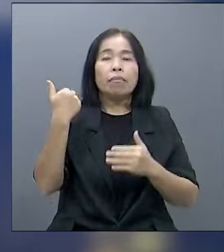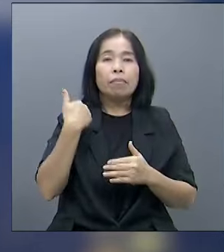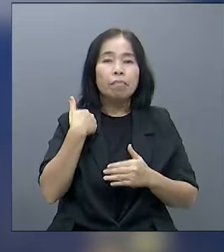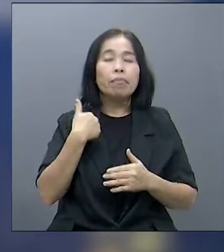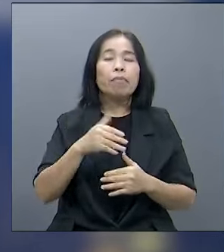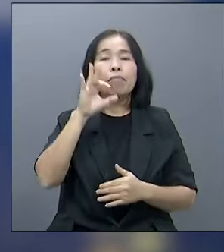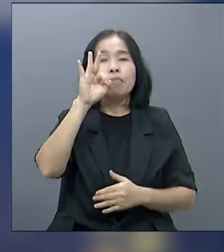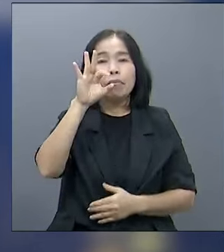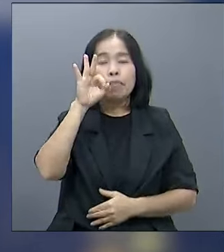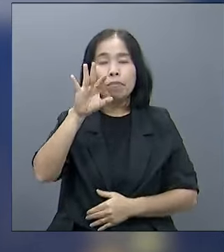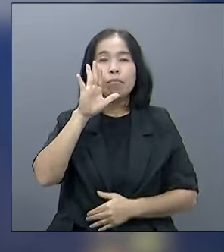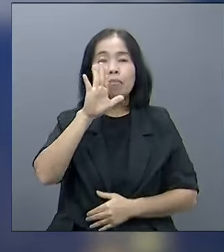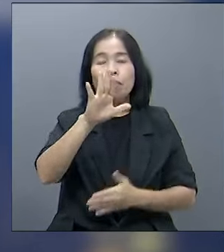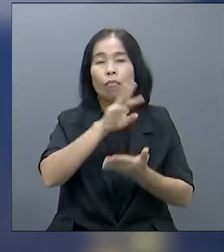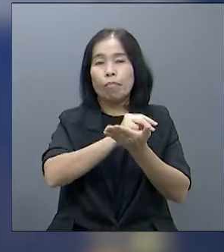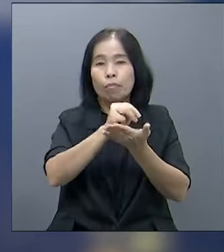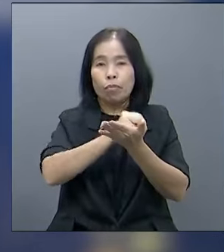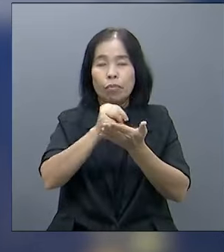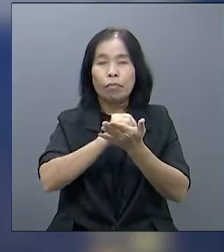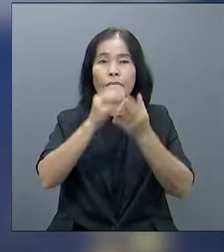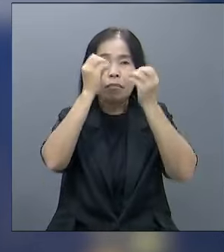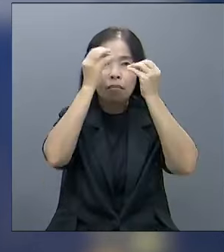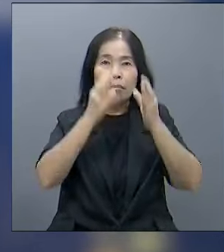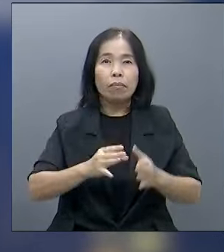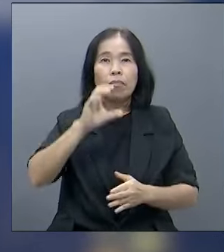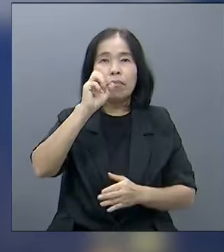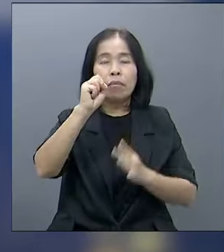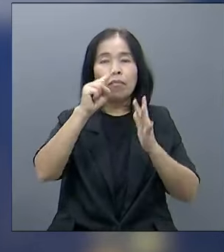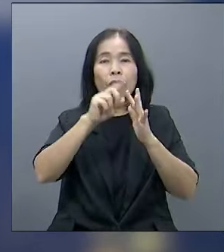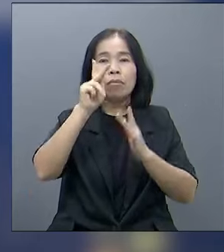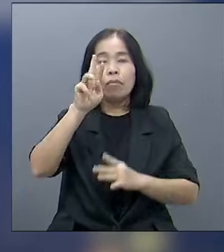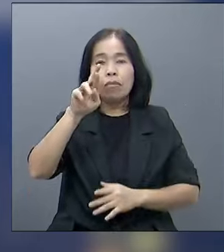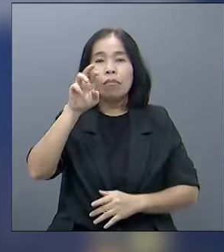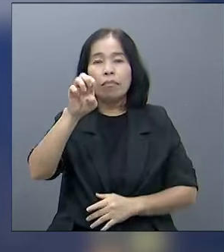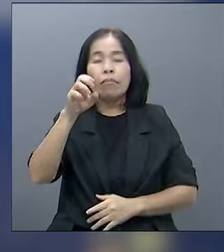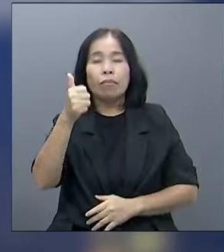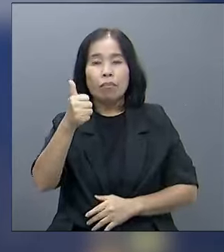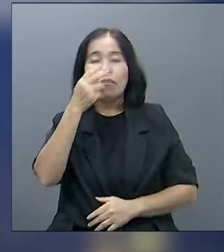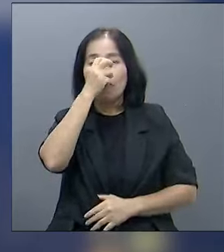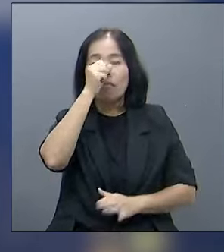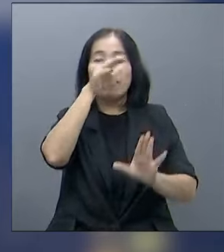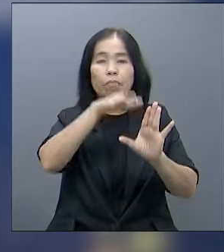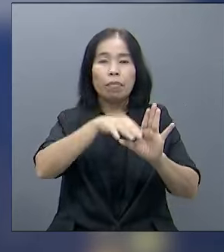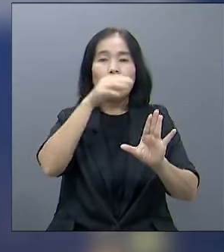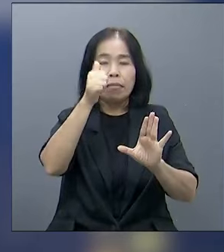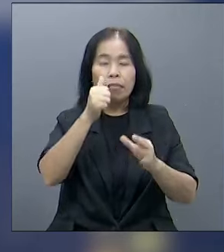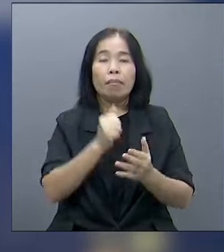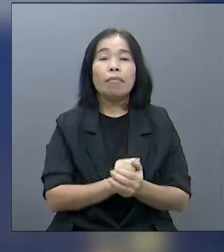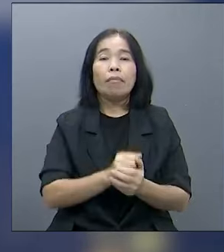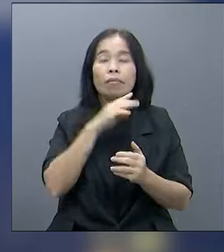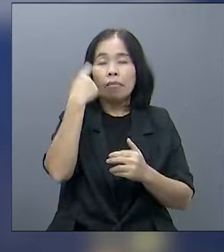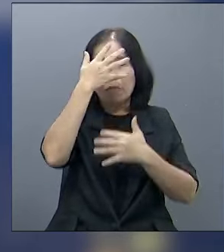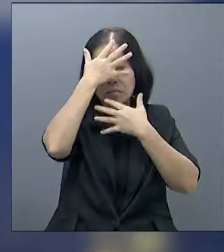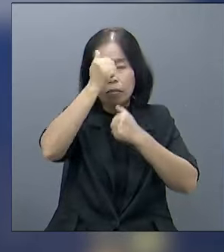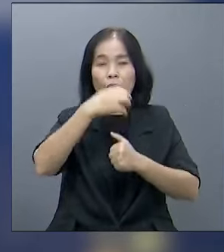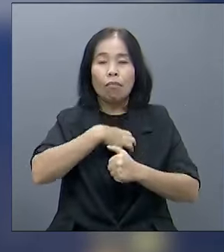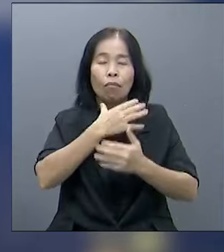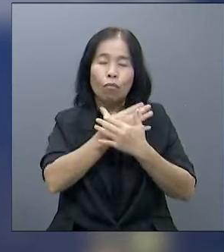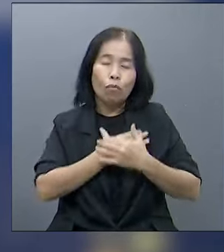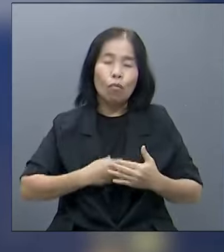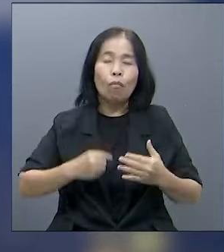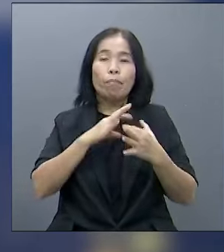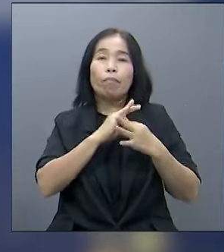จ Facebook มูลนิธิอาจารย์สุกรีเจริญสุขกันได้เลยนะคะเอาไปประลองกันได้นะคะสำหรับน้องๆที่มีใจรักดนต